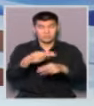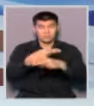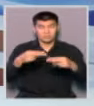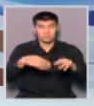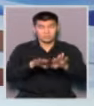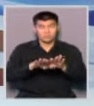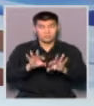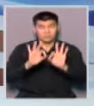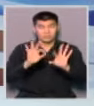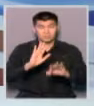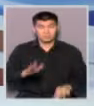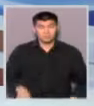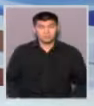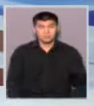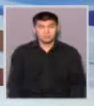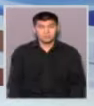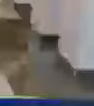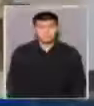тілші сабақтайды.